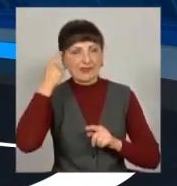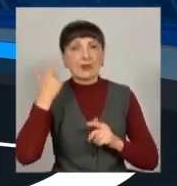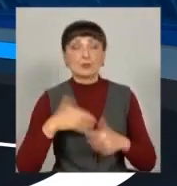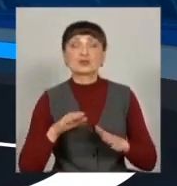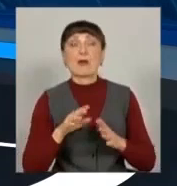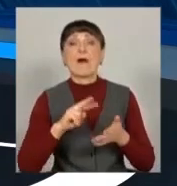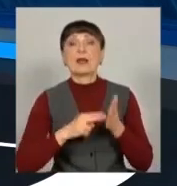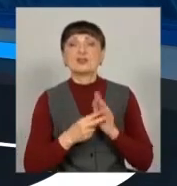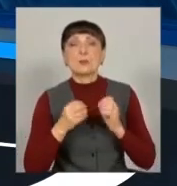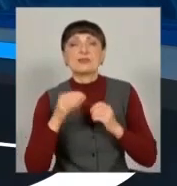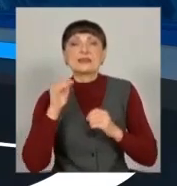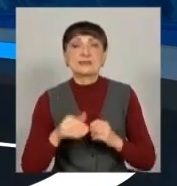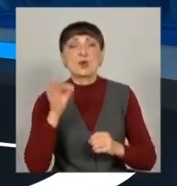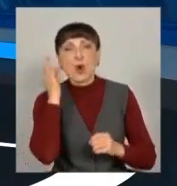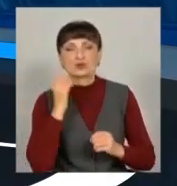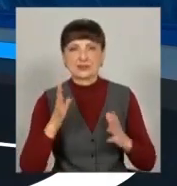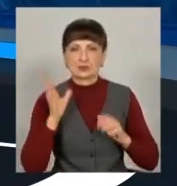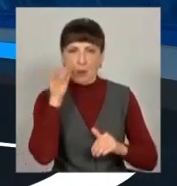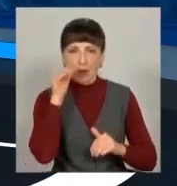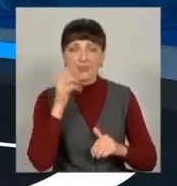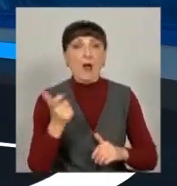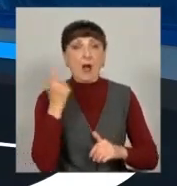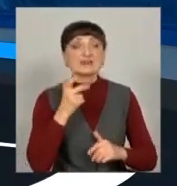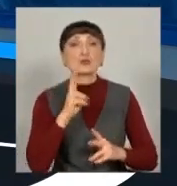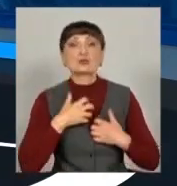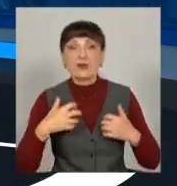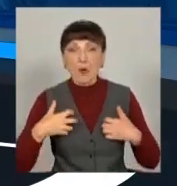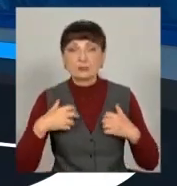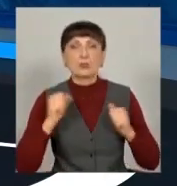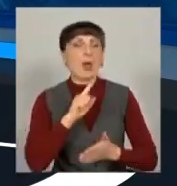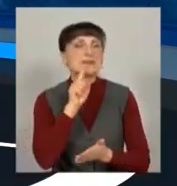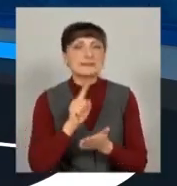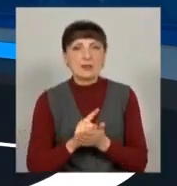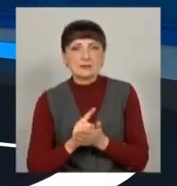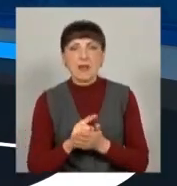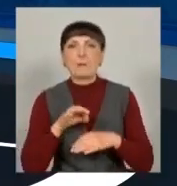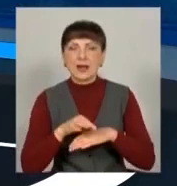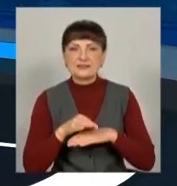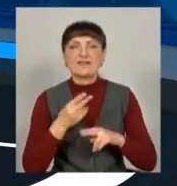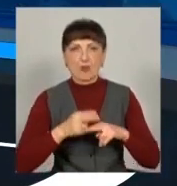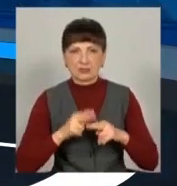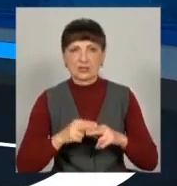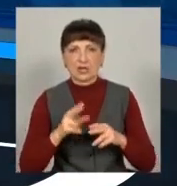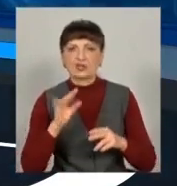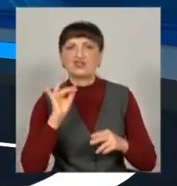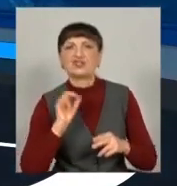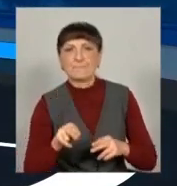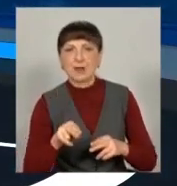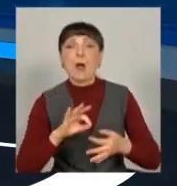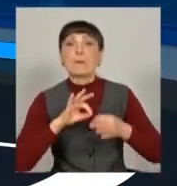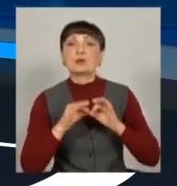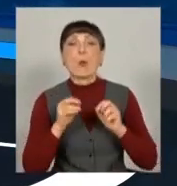рассчитана на 15 тысяч кошек и собак. Хозяевам животных необходимо в обязательном порядке пройти данную процедуру. Подробнее